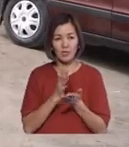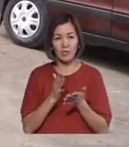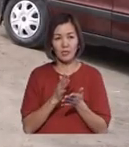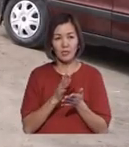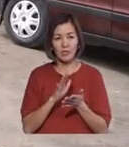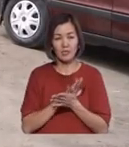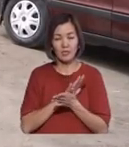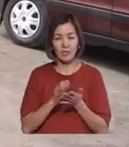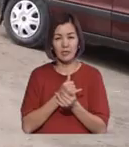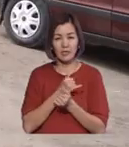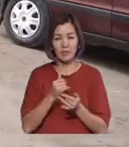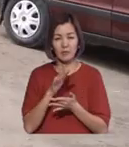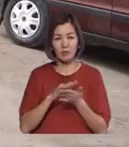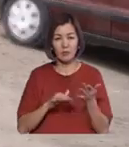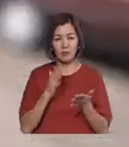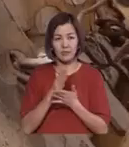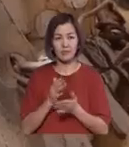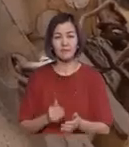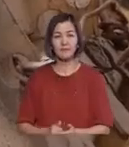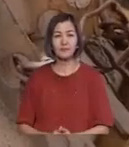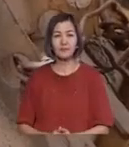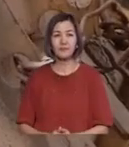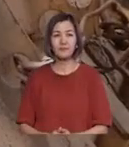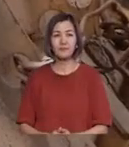тегін шығару қызметі қарастырылыпты.